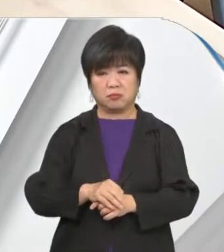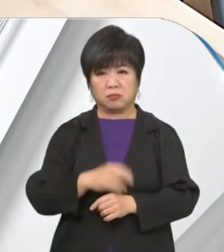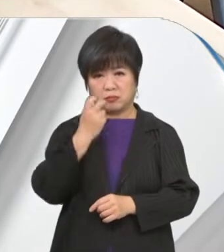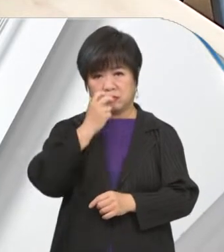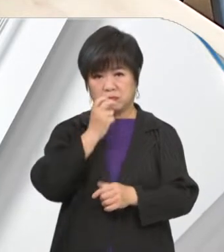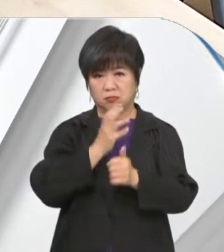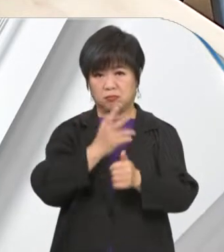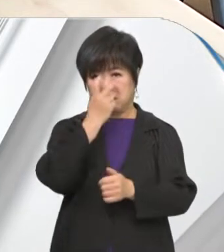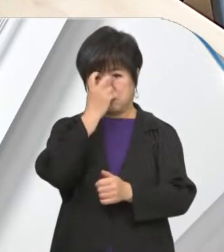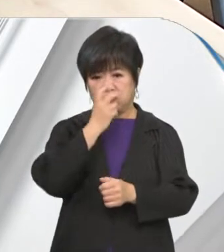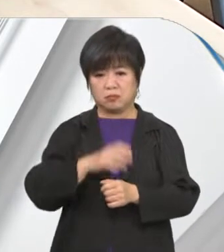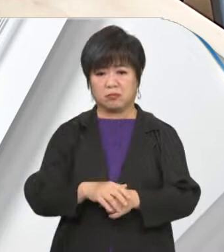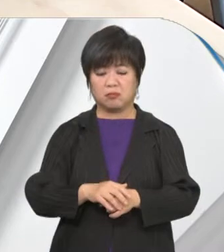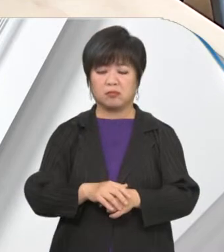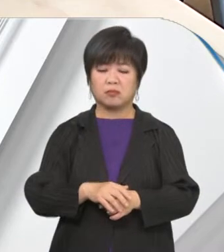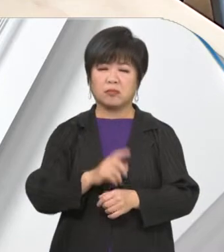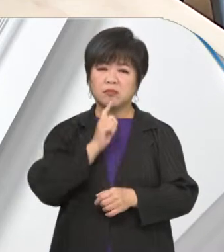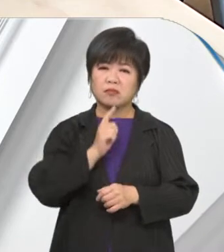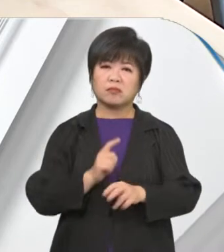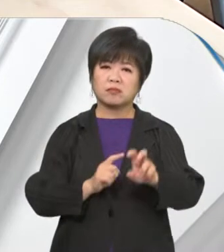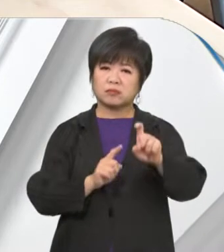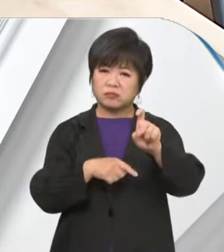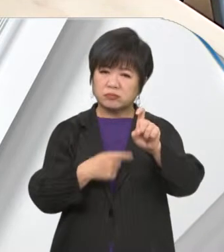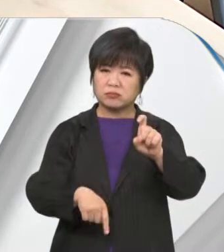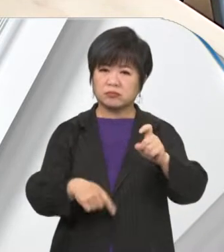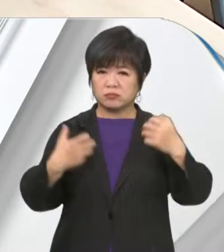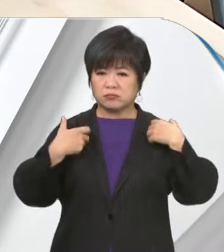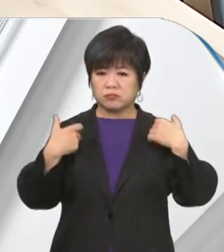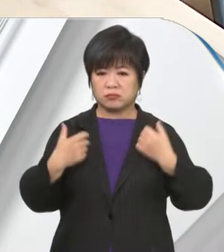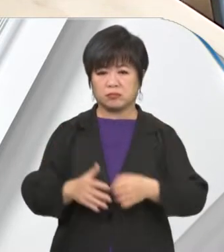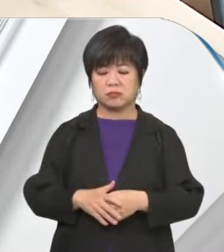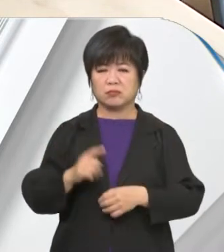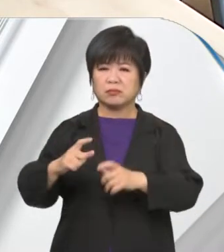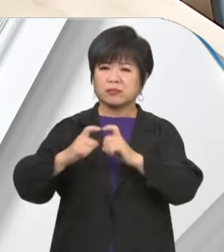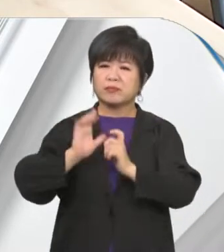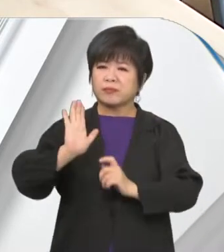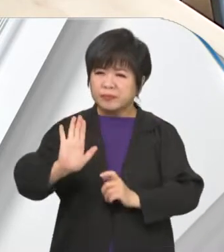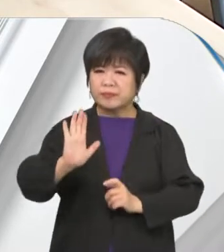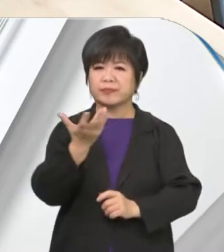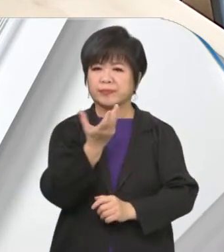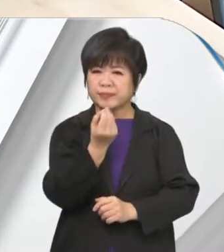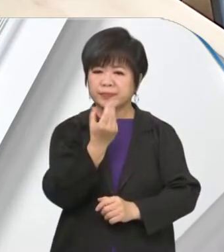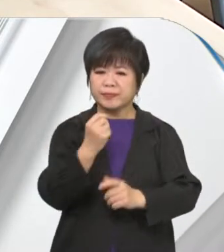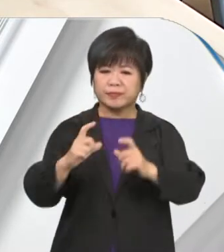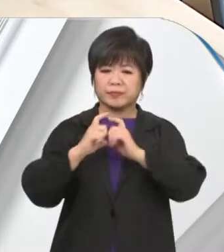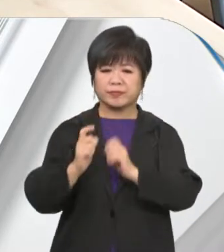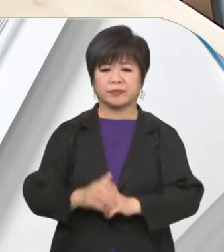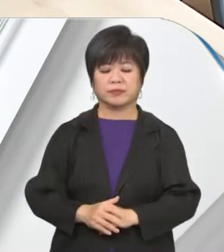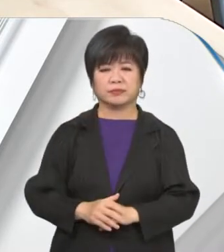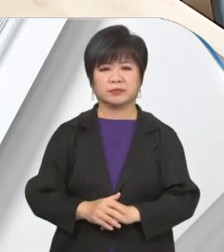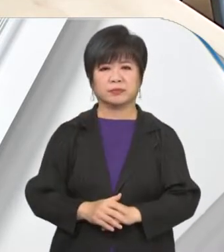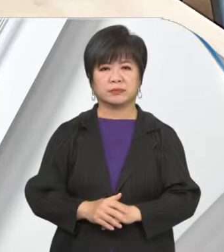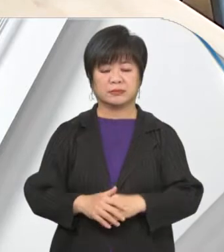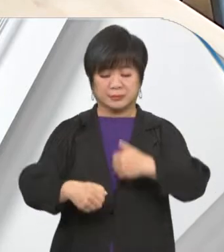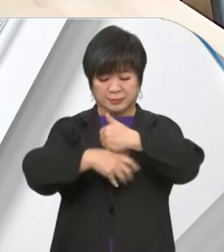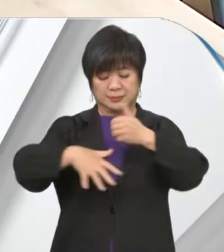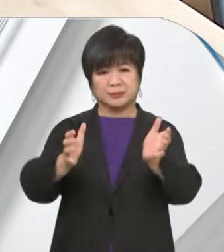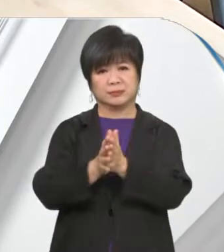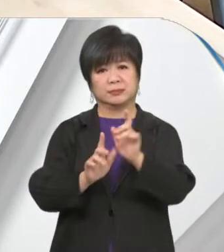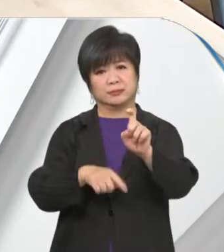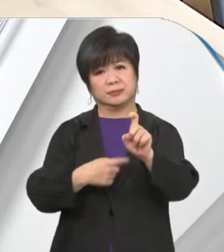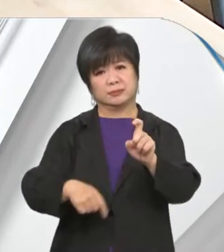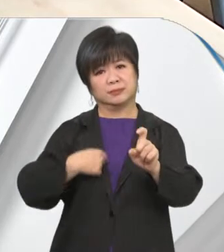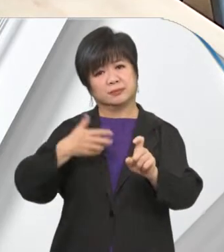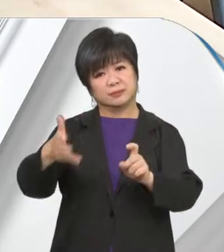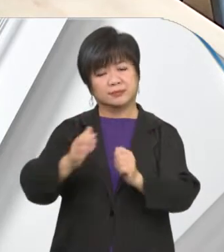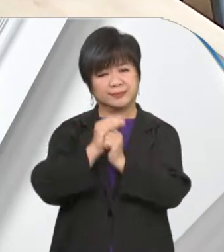没有人力？ 十个人在处理这个事情。 有没有？你就回答有没有啊？ 大队只有十个人。 我知道，我知道。我问说